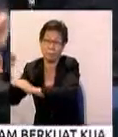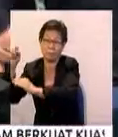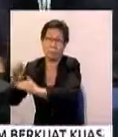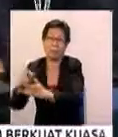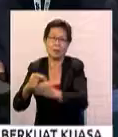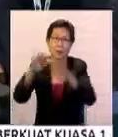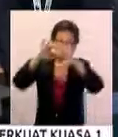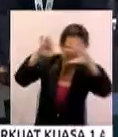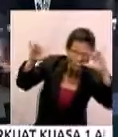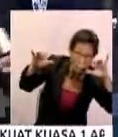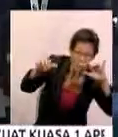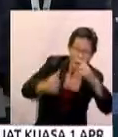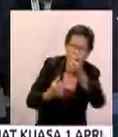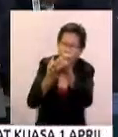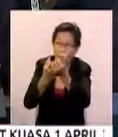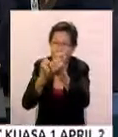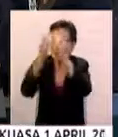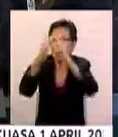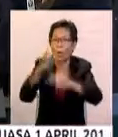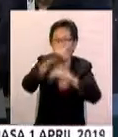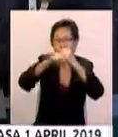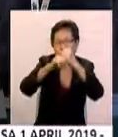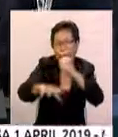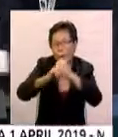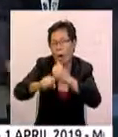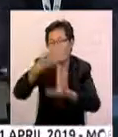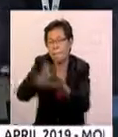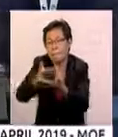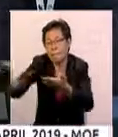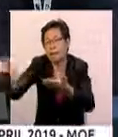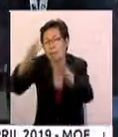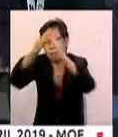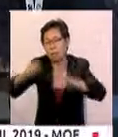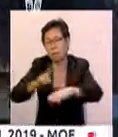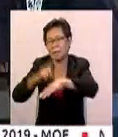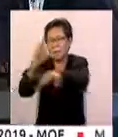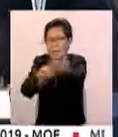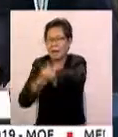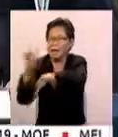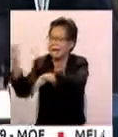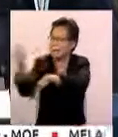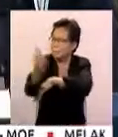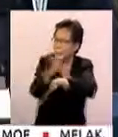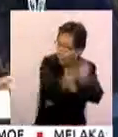meneroka mekanisme pembiayaan perumahan dan mempromosikan pemilikan rumah di negara masing-masing.